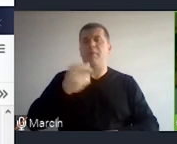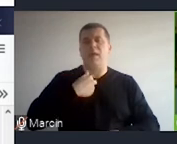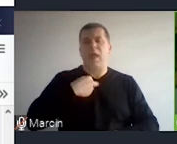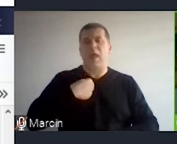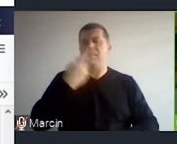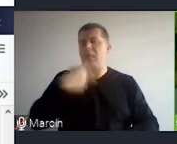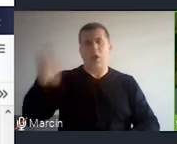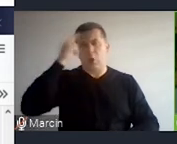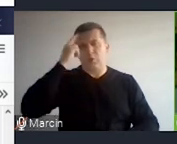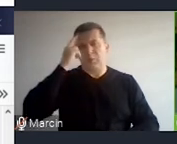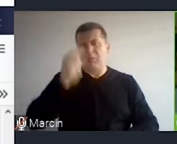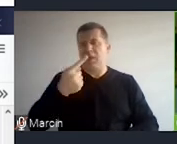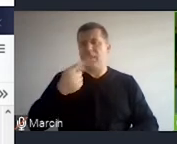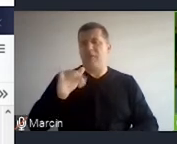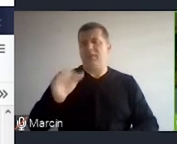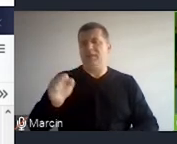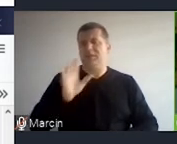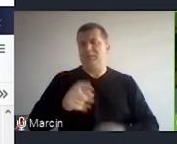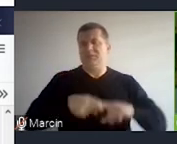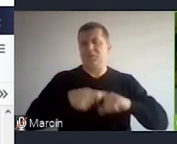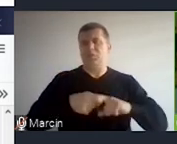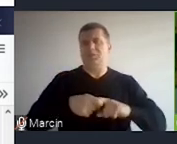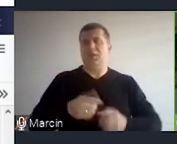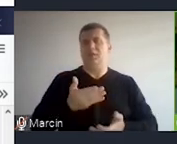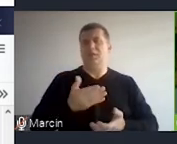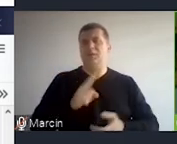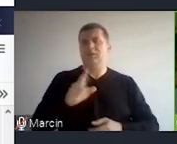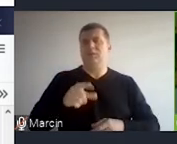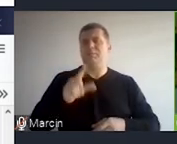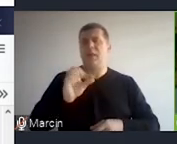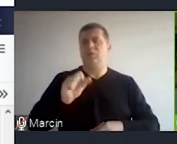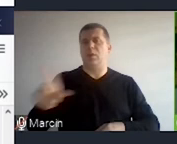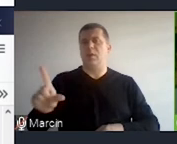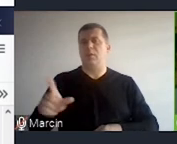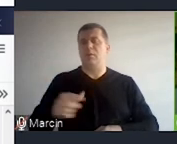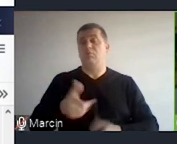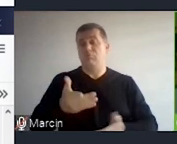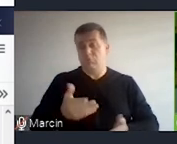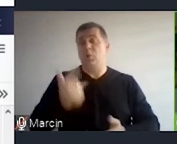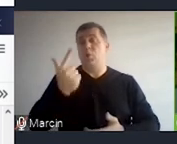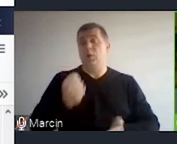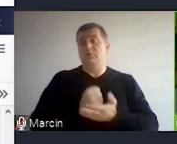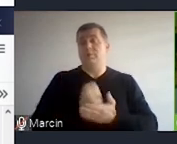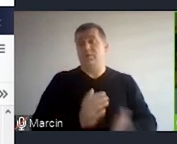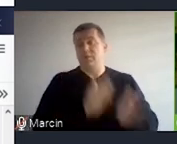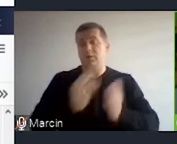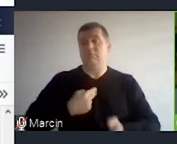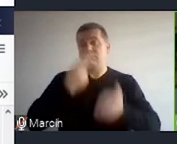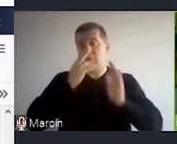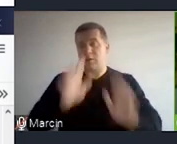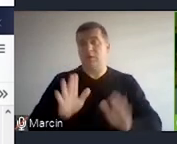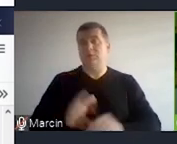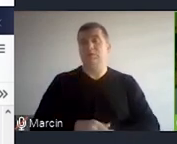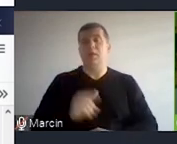rozumie definicji związanej z personelem. Po drugie pokazuje,